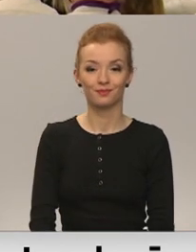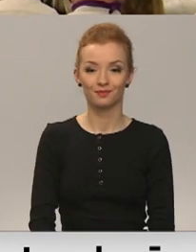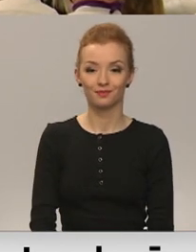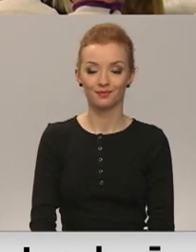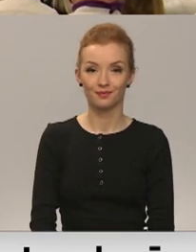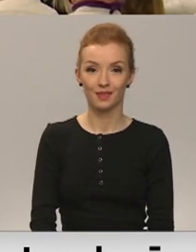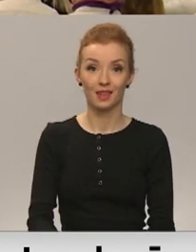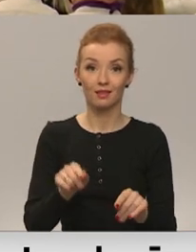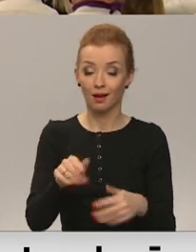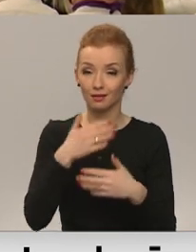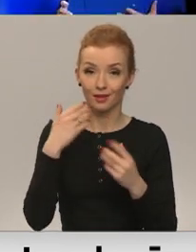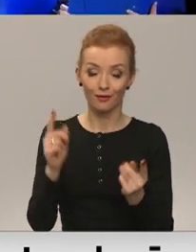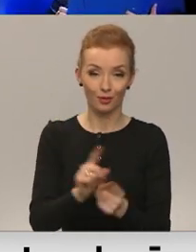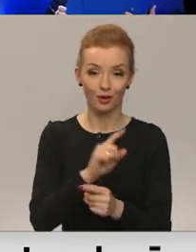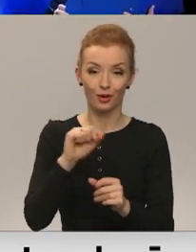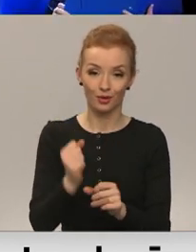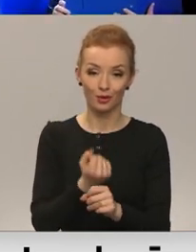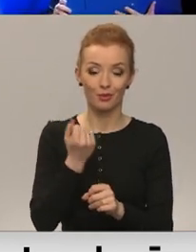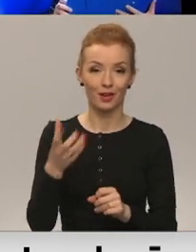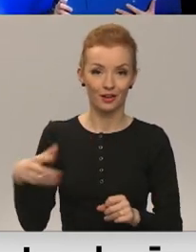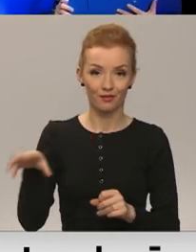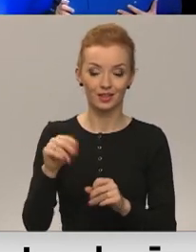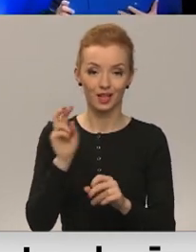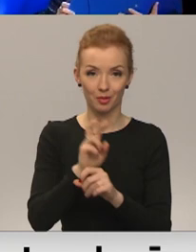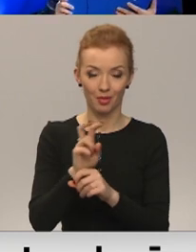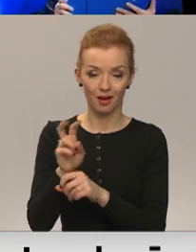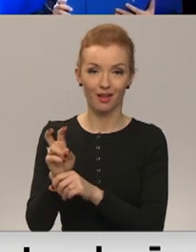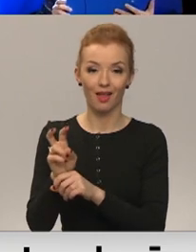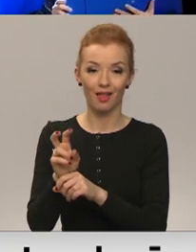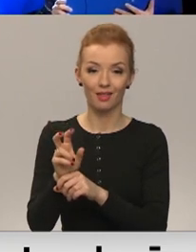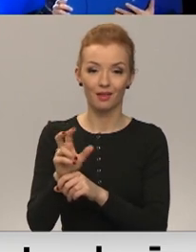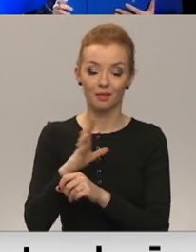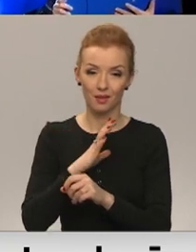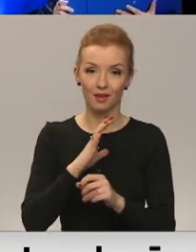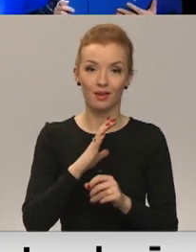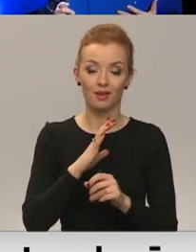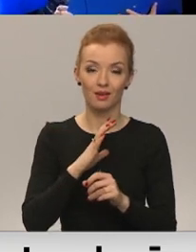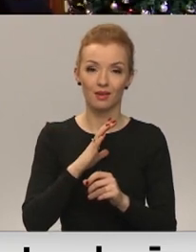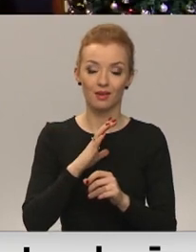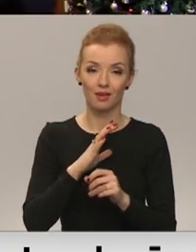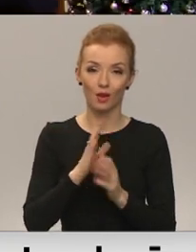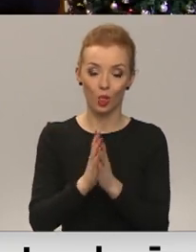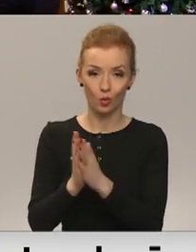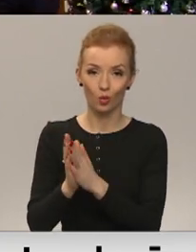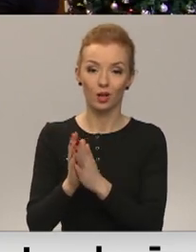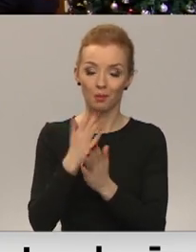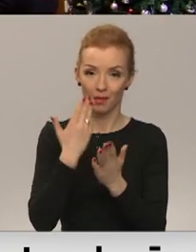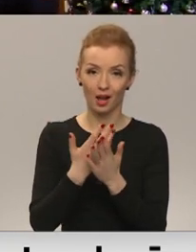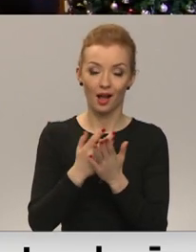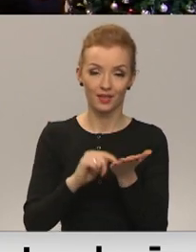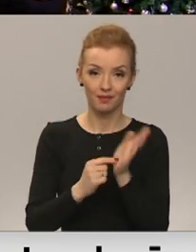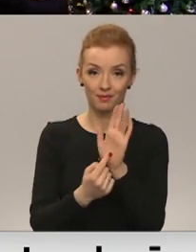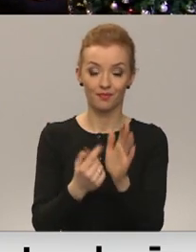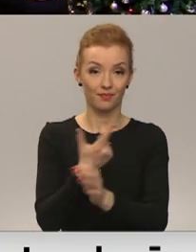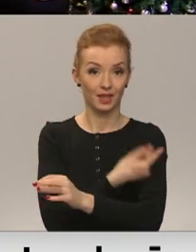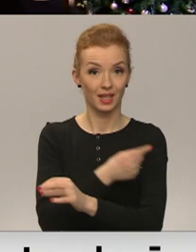Lai arī tas nav obligāti, tomēr visi apmeklētāji tika aicināti uzrādīt vakcinācijas statusu vai